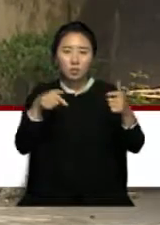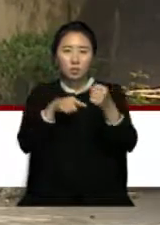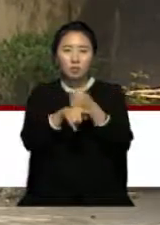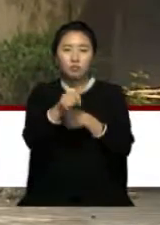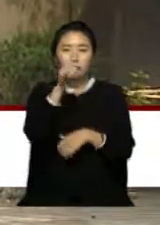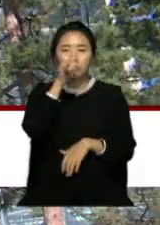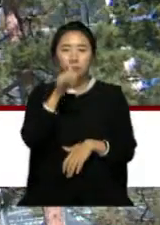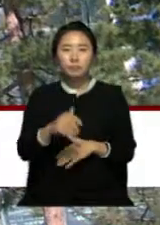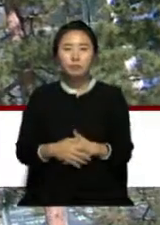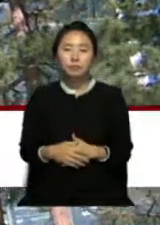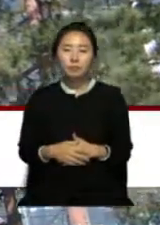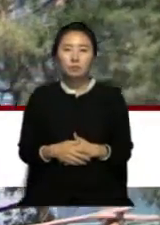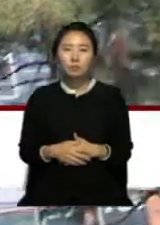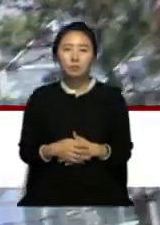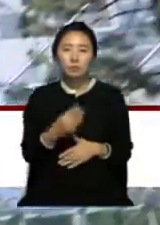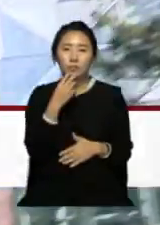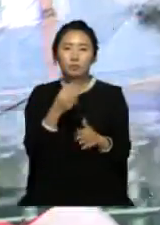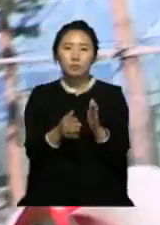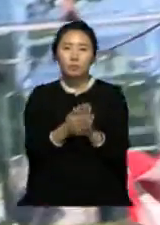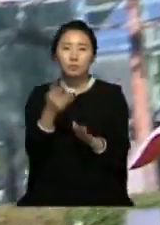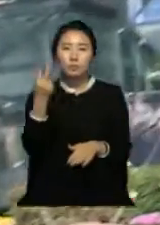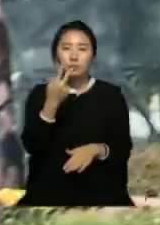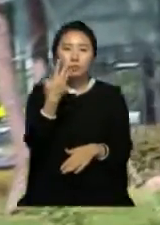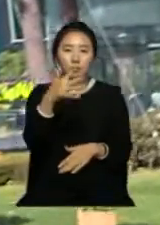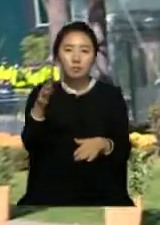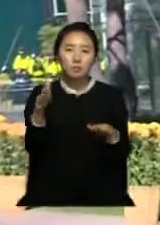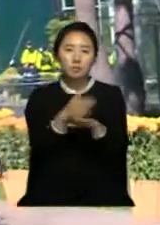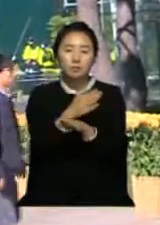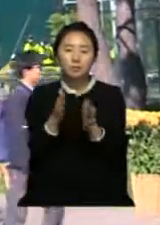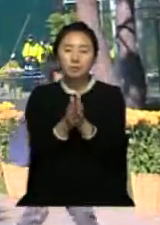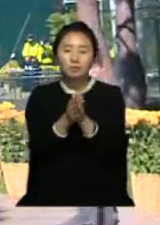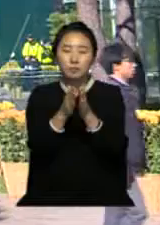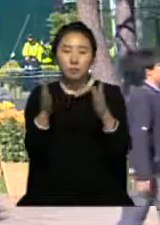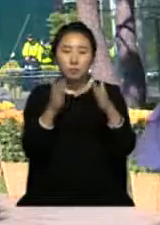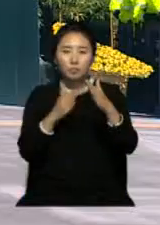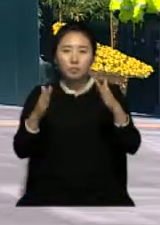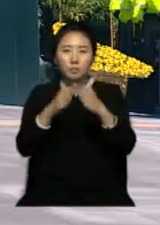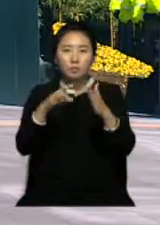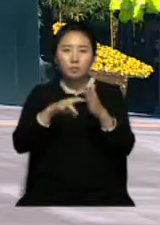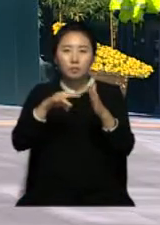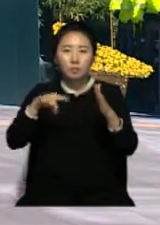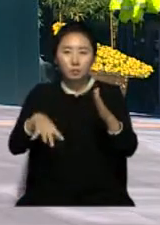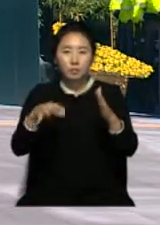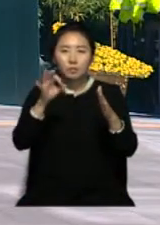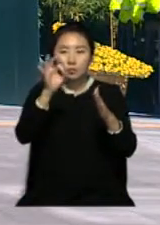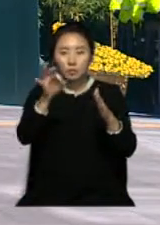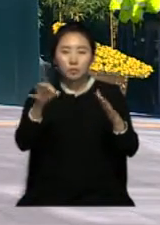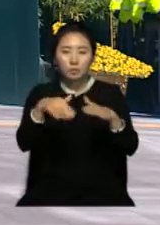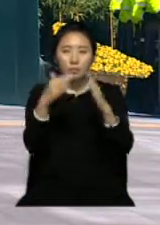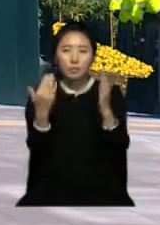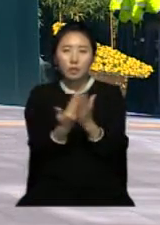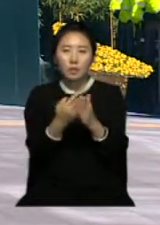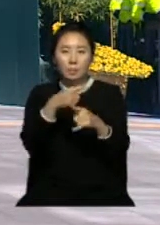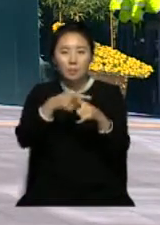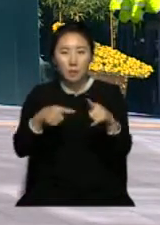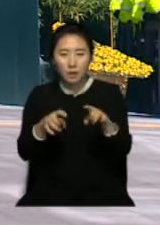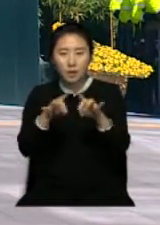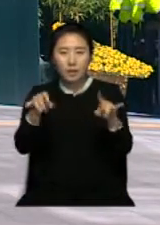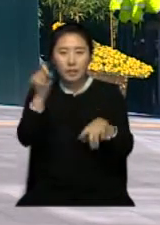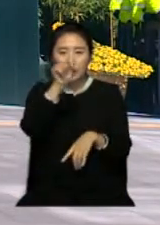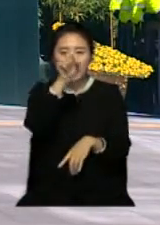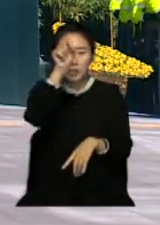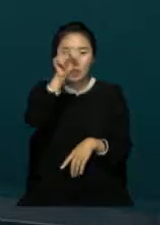적용했습니다 한편 서울시는 2008년도 부터 시행된 공동 재산세를 통해 전체 징수에 계절 받는 각